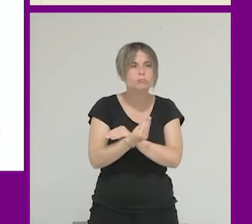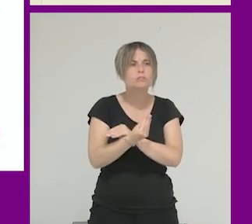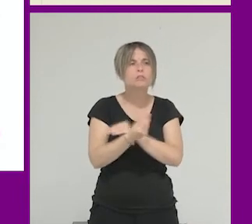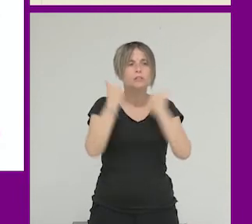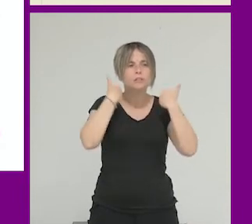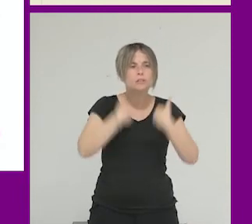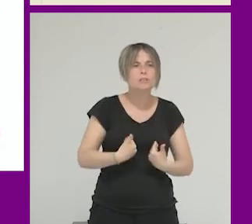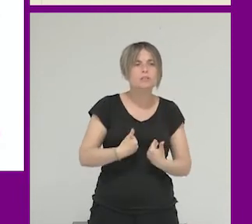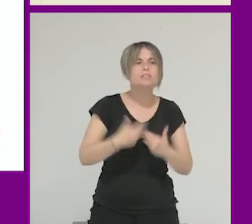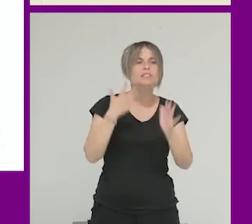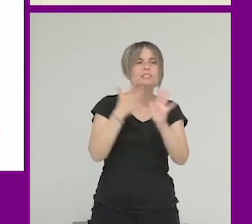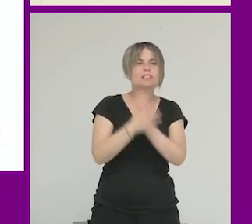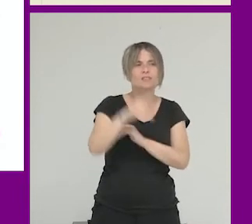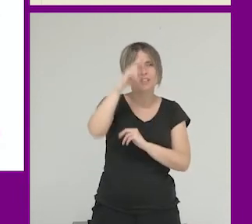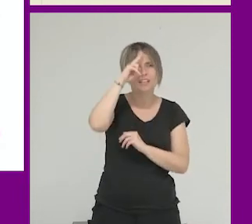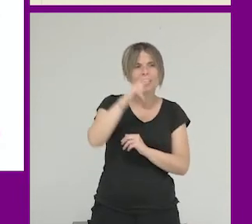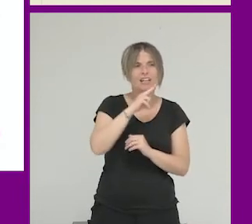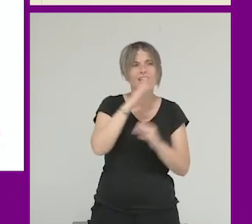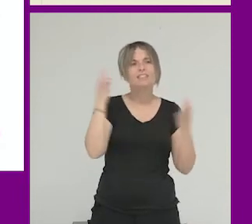zer da aita izatea